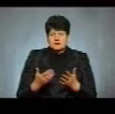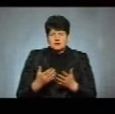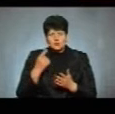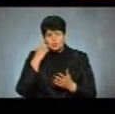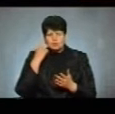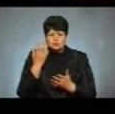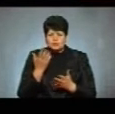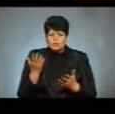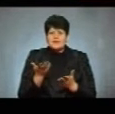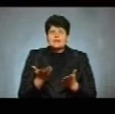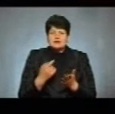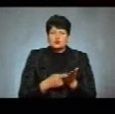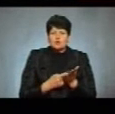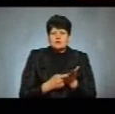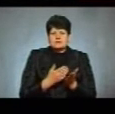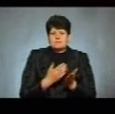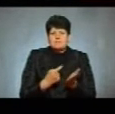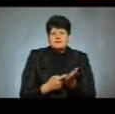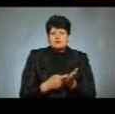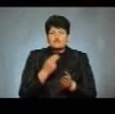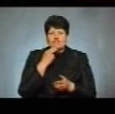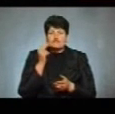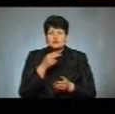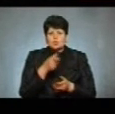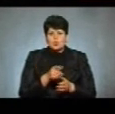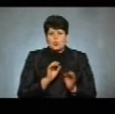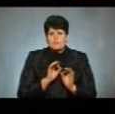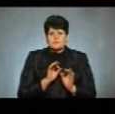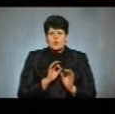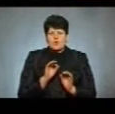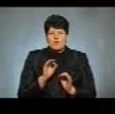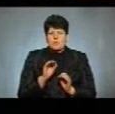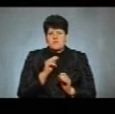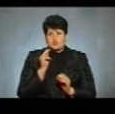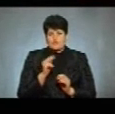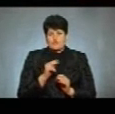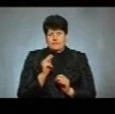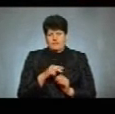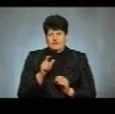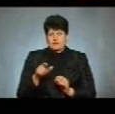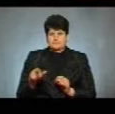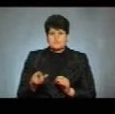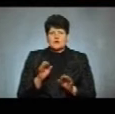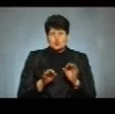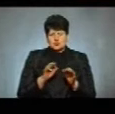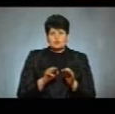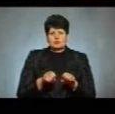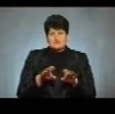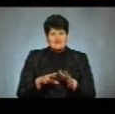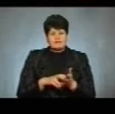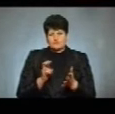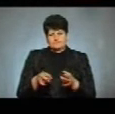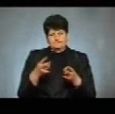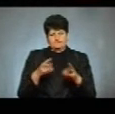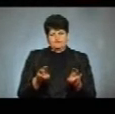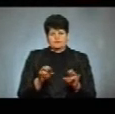на свою думку, які саме докази підтверджують вину обвинувачених, а не виправдовують їх. Суд постановив не відводити прокурора Володимира Сипеня від